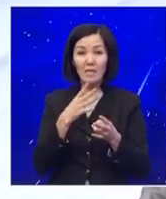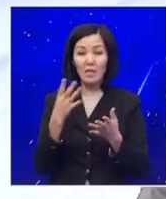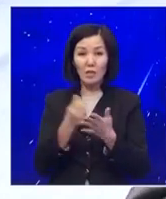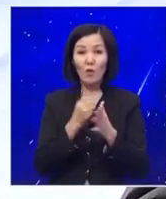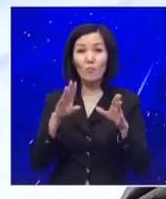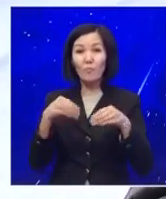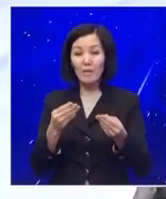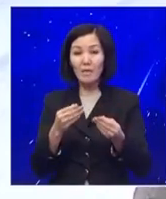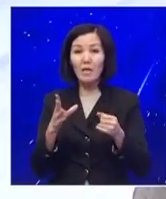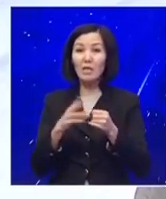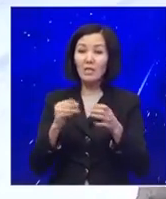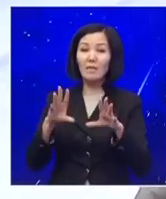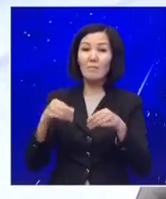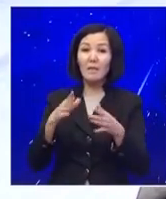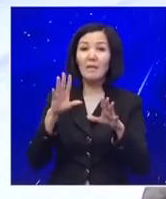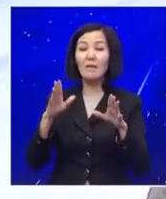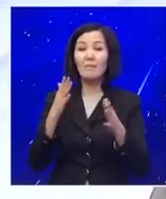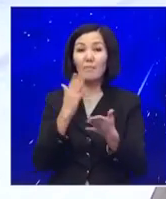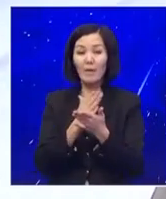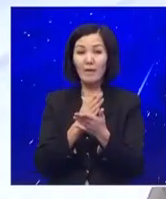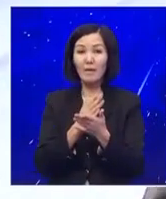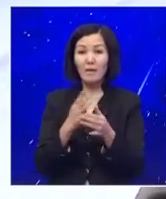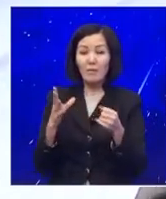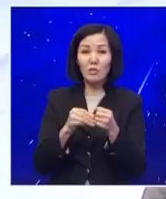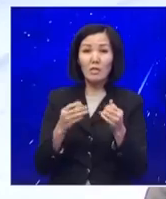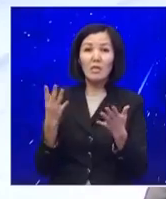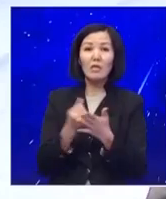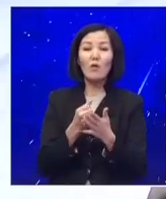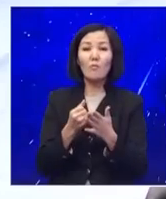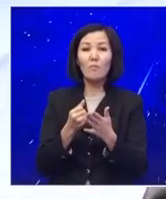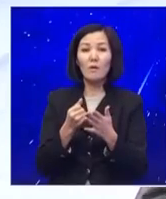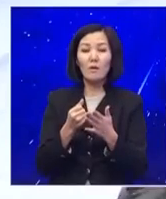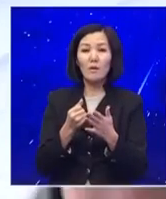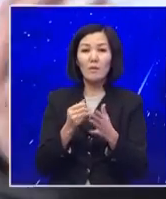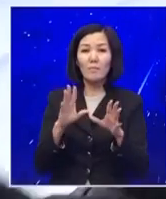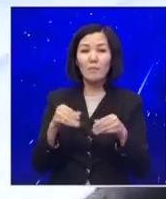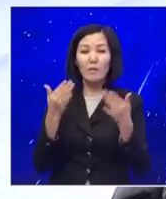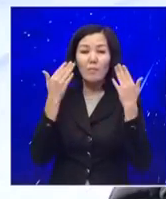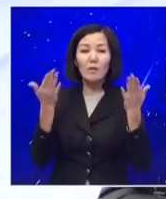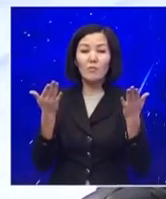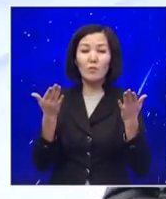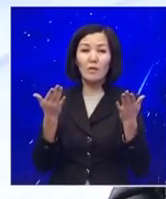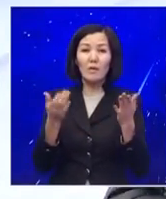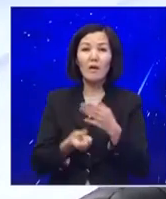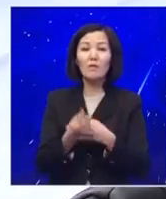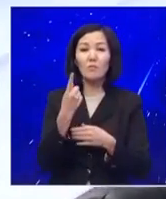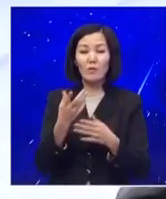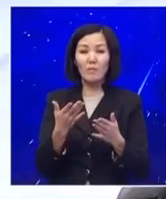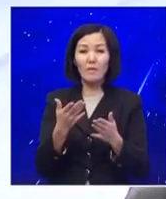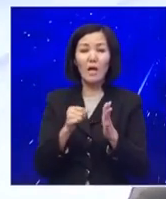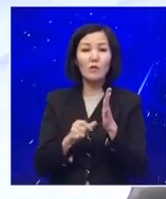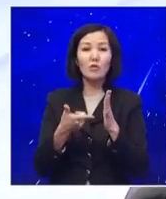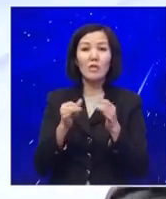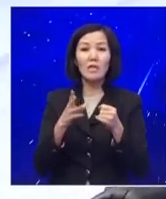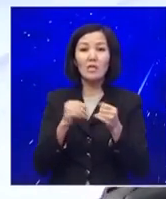берілген. Мысалы, шаруаға жоқтығын бөлініп кеткен, мен жер тауып беремейін бұл енді әрқайсына. Ол берілген, мысалы, жер бар. 600 гектар